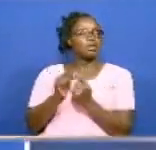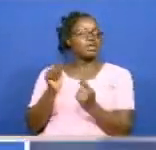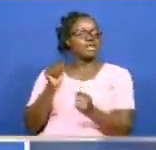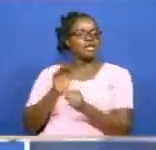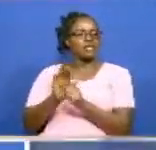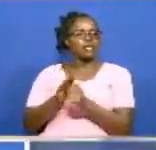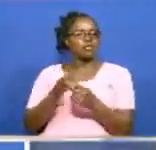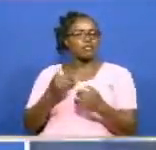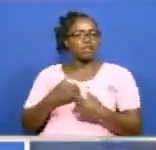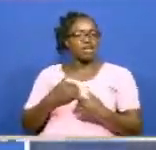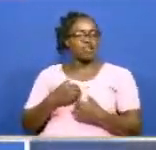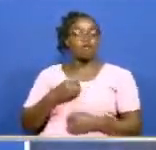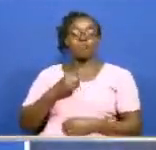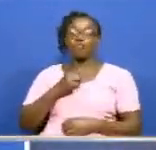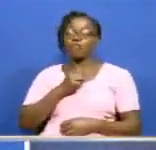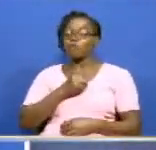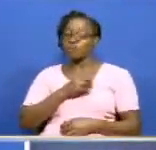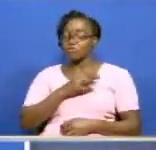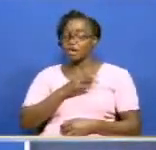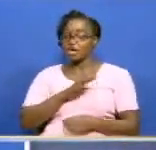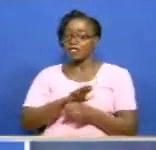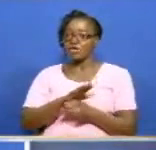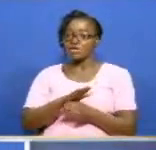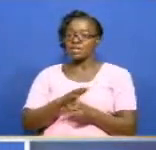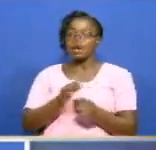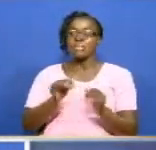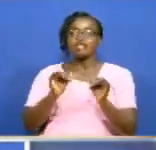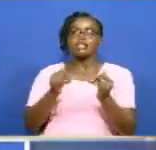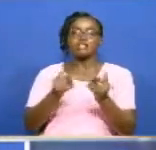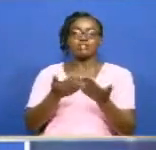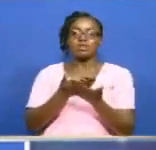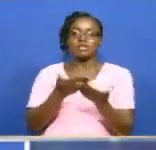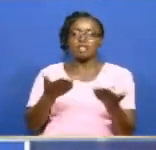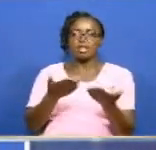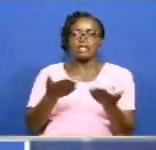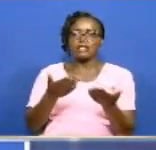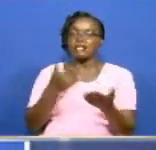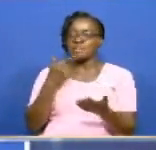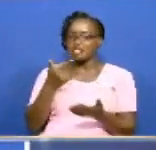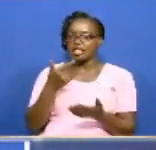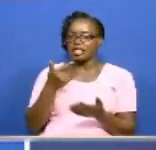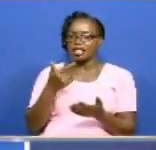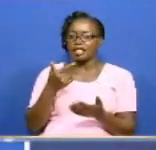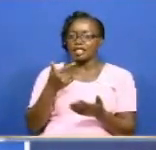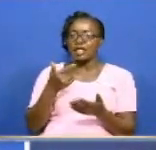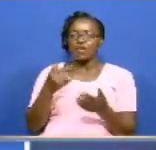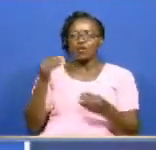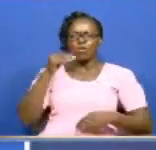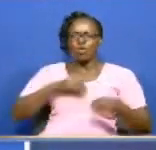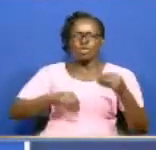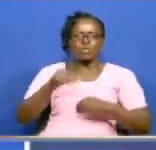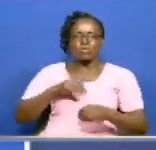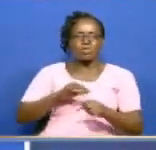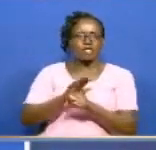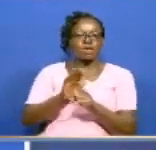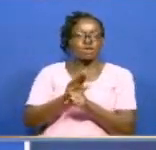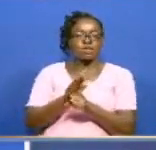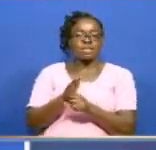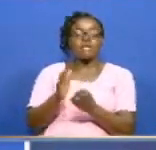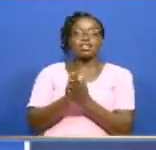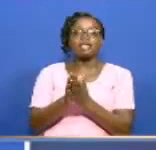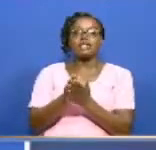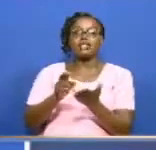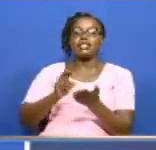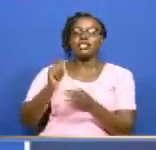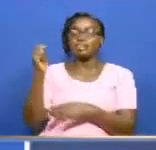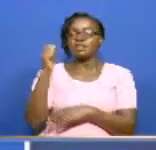kiwewe na uoga. Ogendo alichapisha taarifa kwenye mtandao ya kijamii akidai kulikuwa na ufisadi katika utoaji zabuni